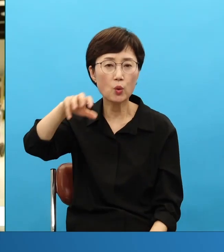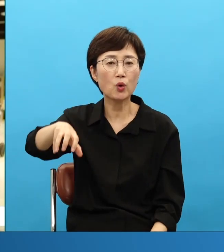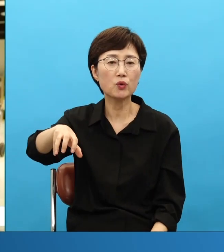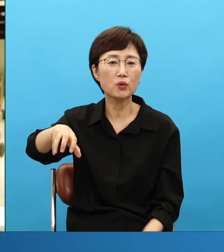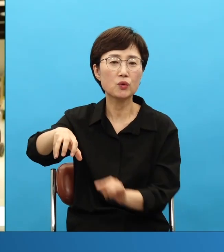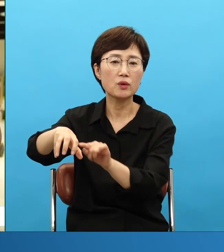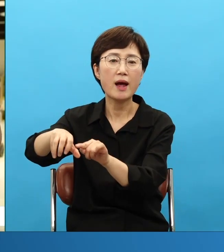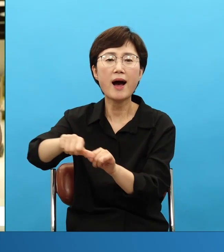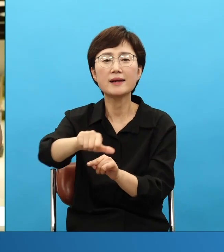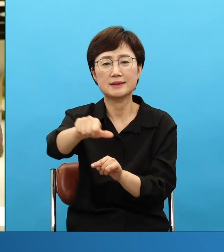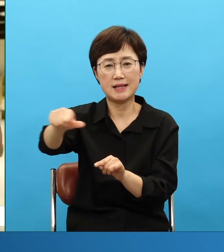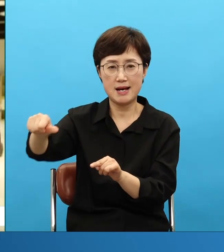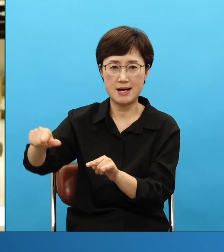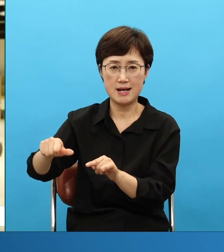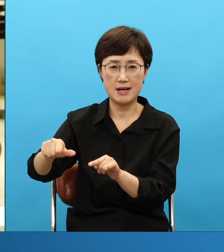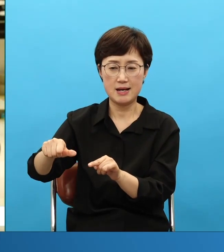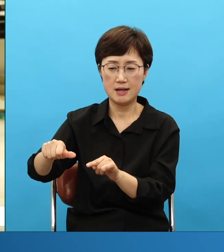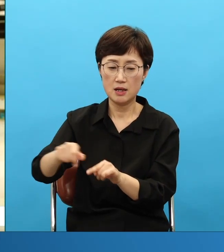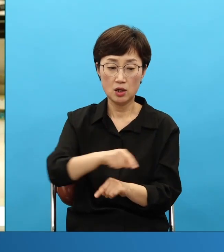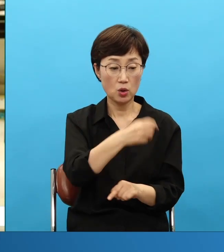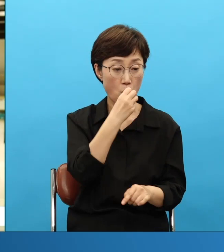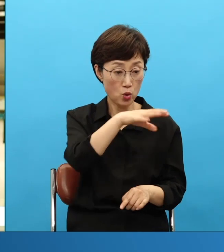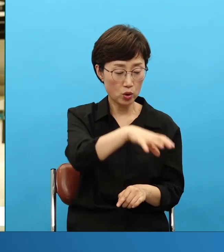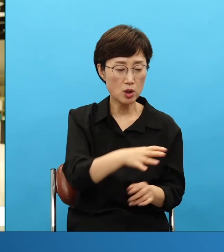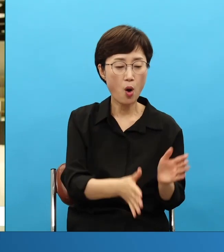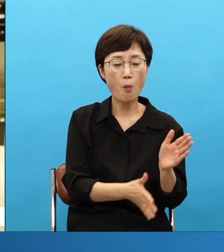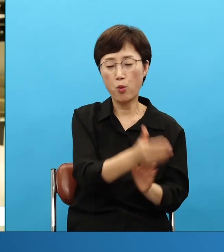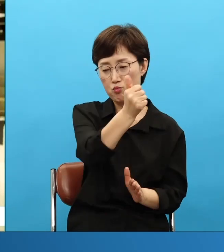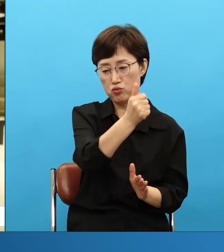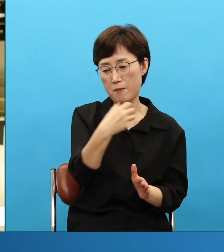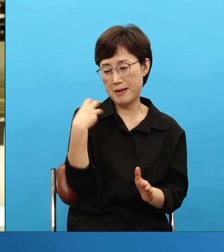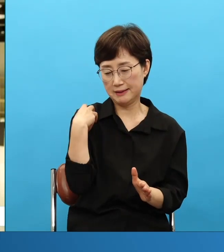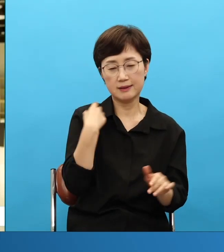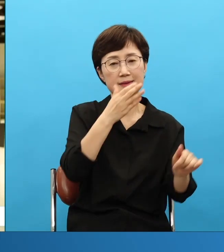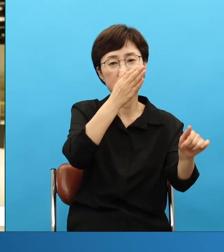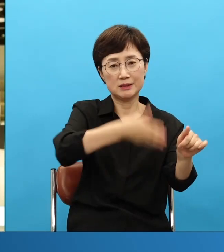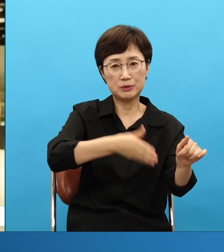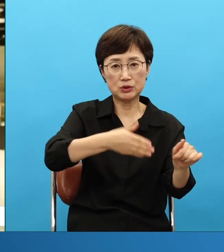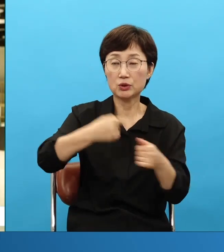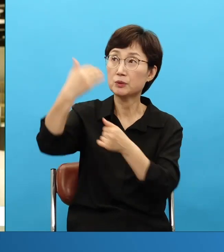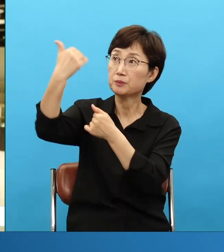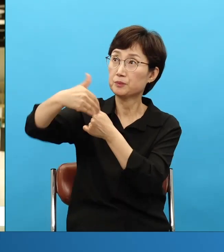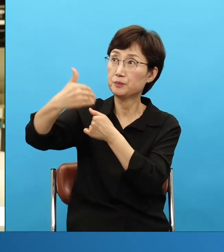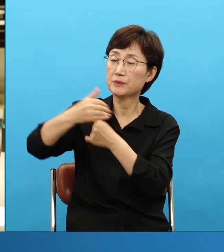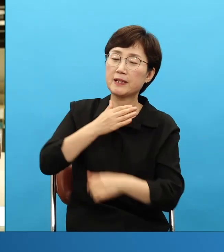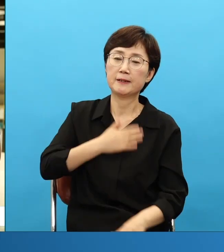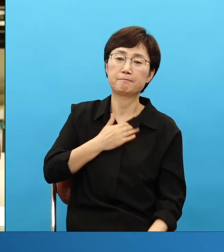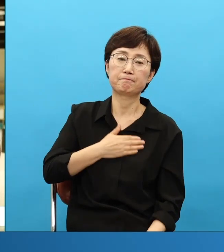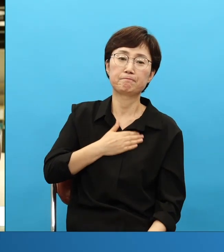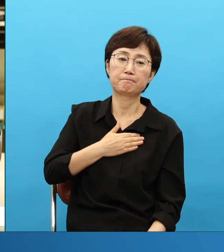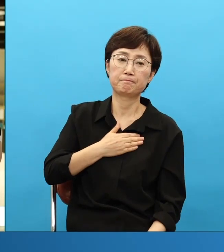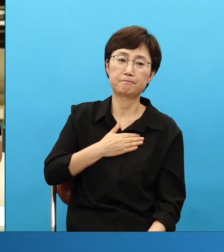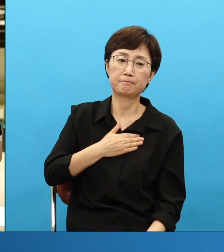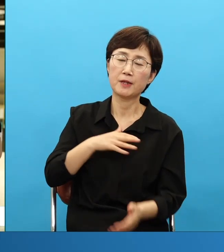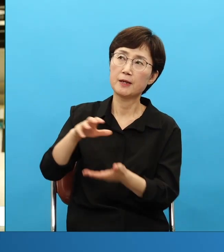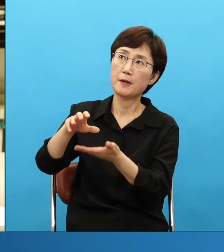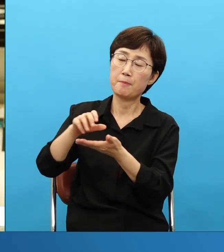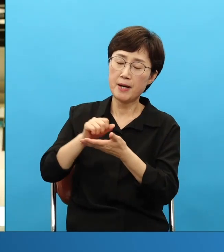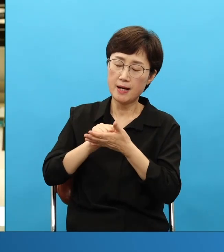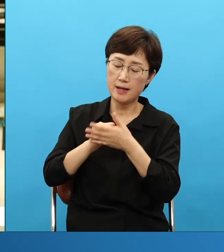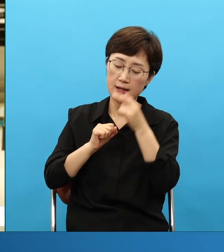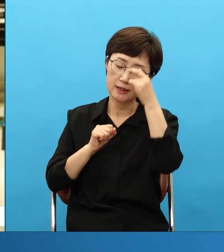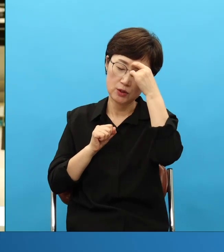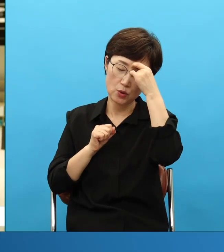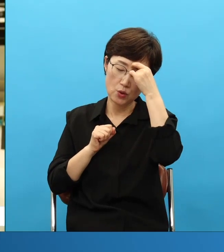그 지역에 아시아를 향해서 본부교회를 하라라고 말씀하셨어요. 근데 그때 그것을 마음에 품고